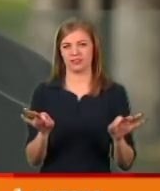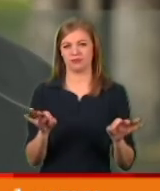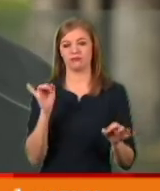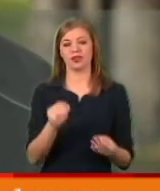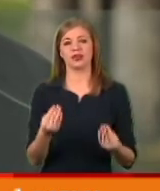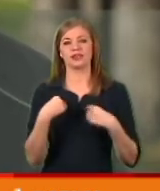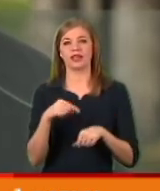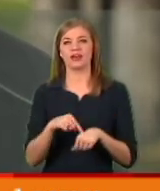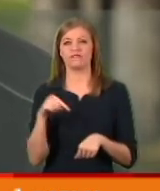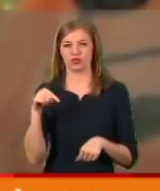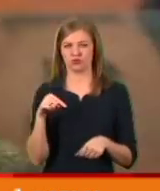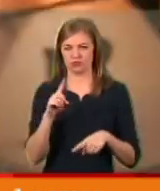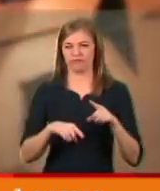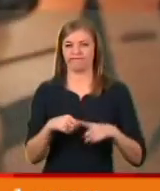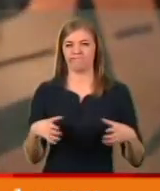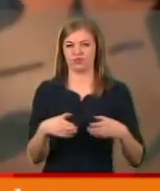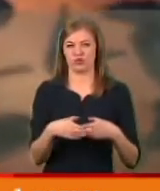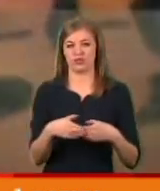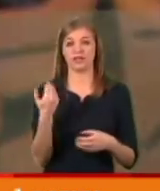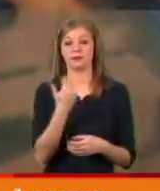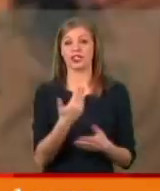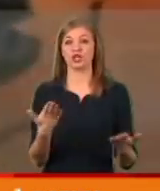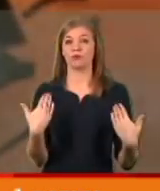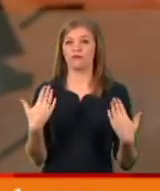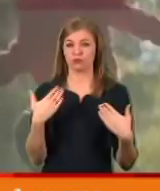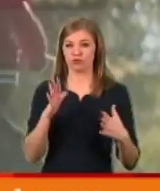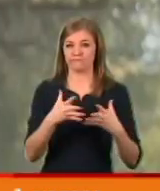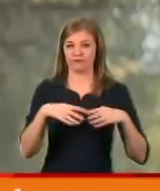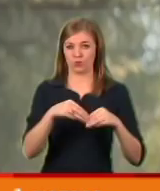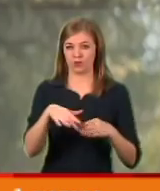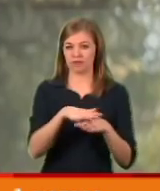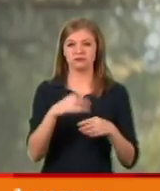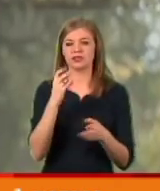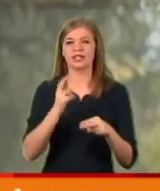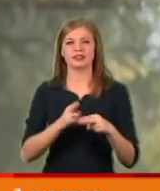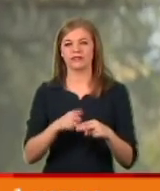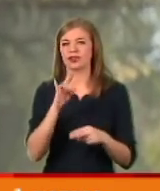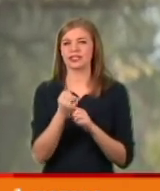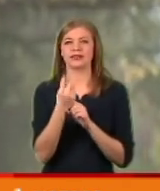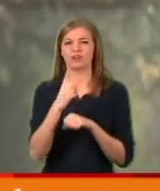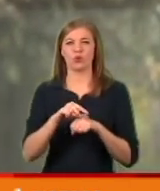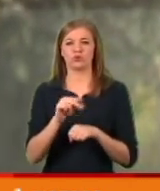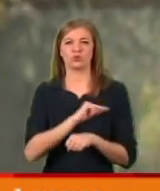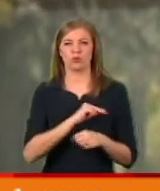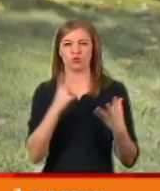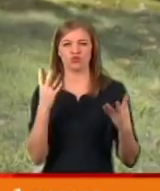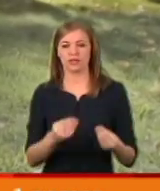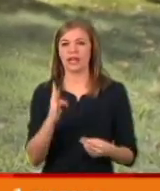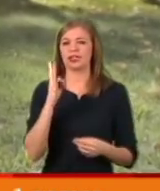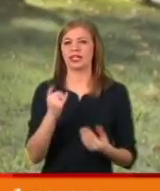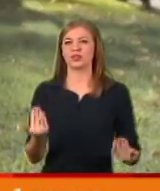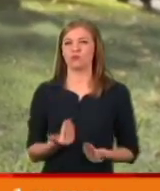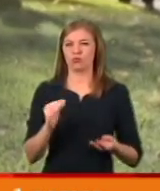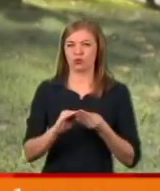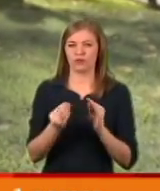дає чуття родини. Їхньому відпочинкові в родинному колі не завада ані 12-годинний робочий день, ані